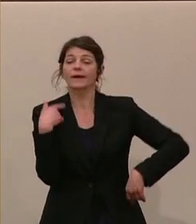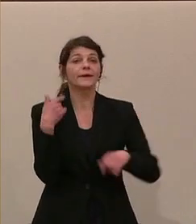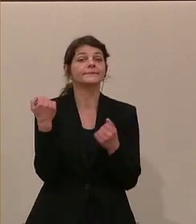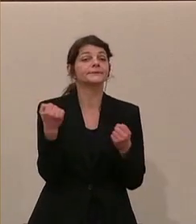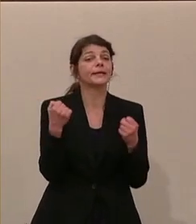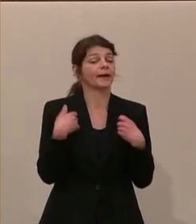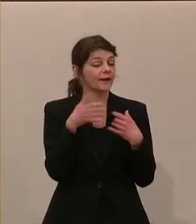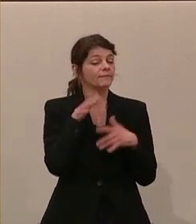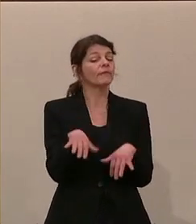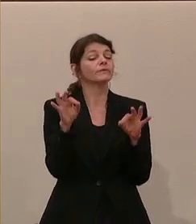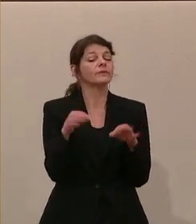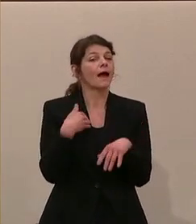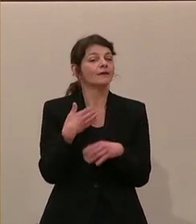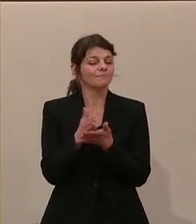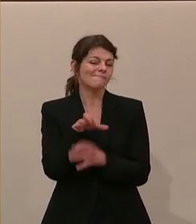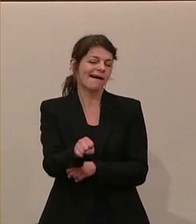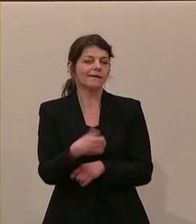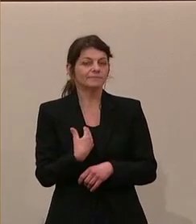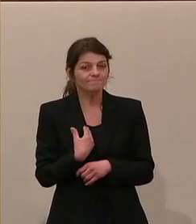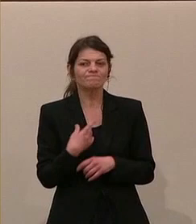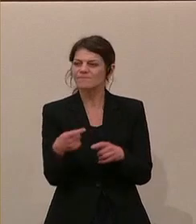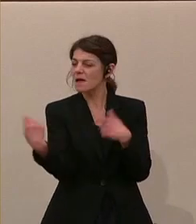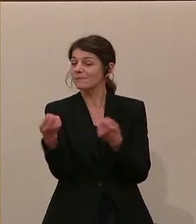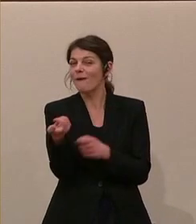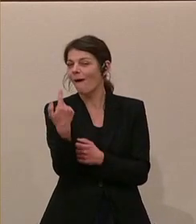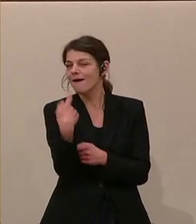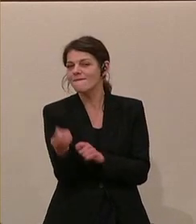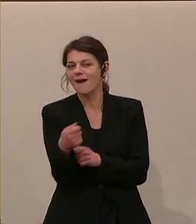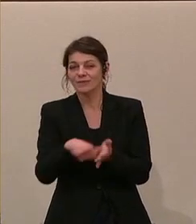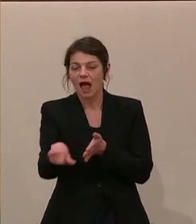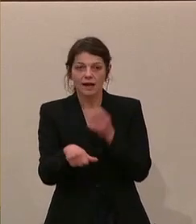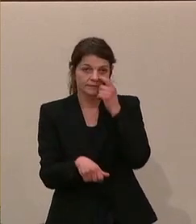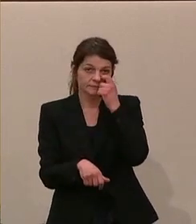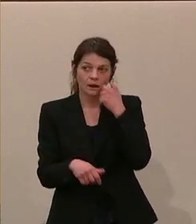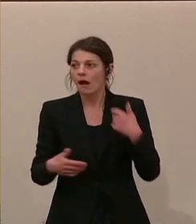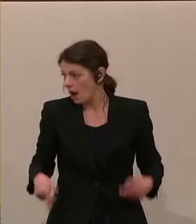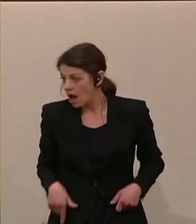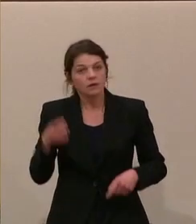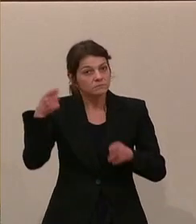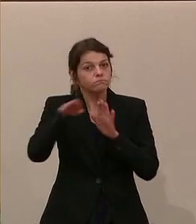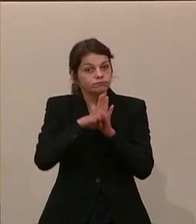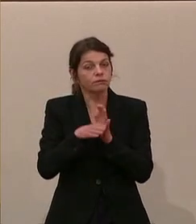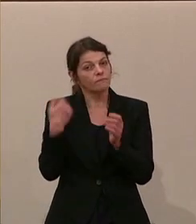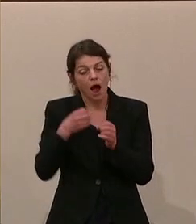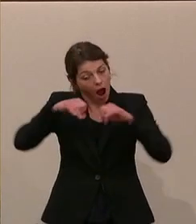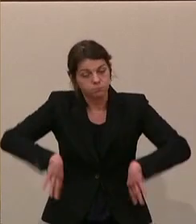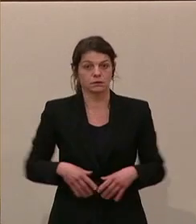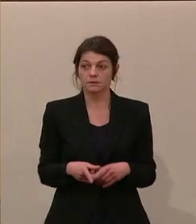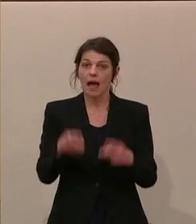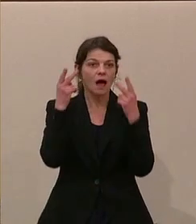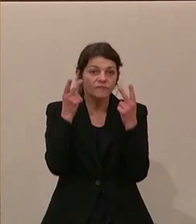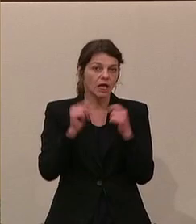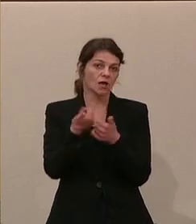ich sicher etwas in der Hand haben, damit dieser Betrieb Strafe zahlt. Das, glaube ich, ist einmal ein ganz, ganz wichtiger